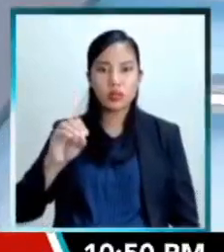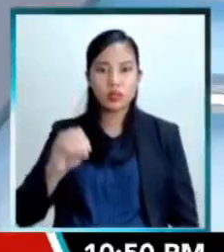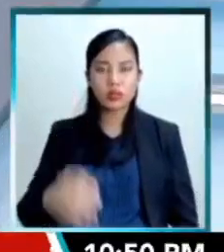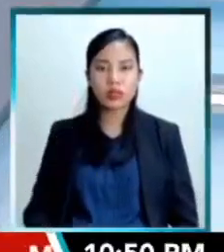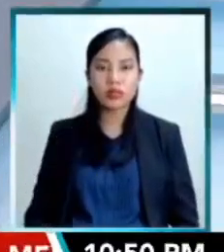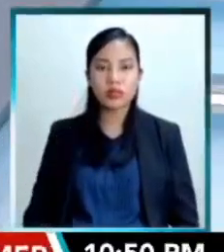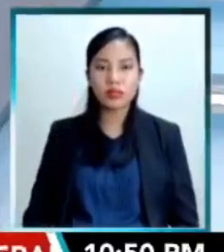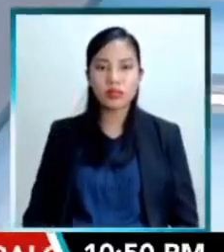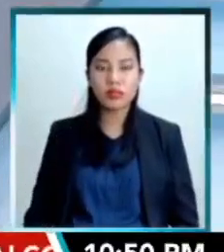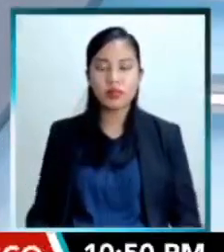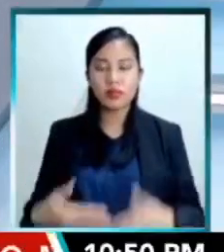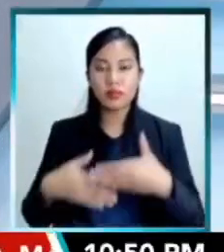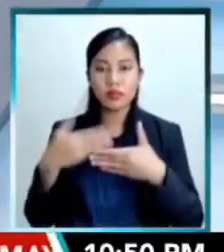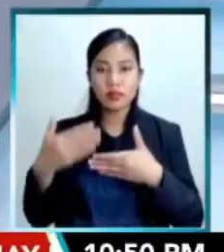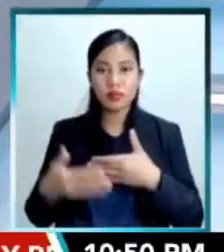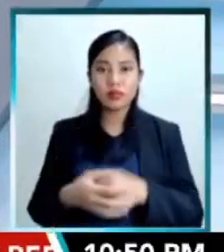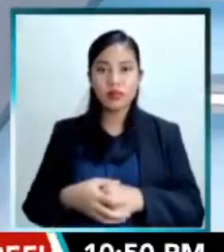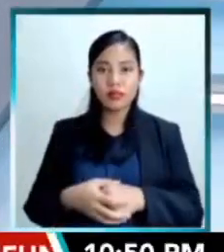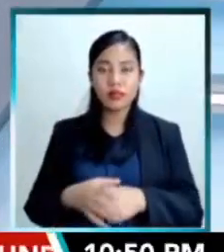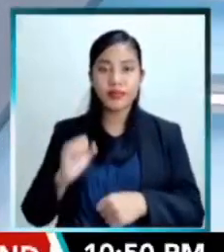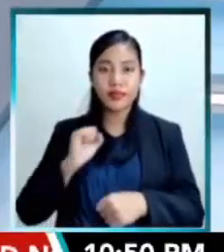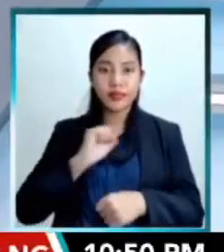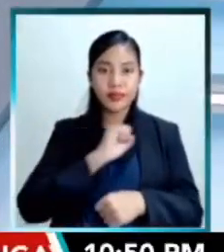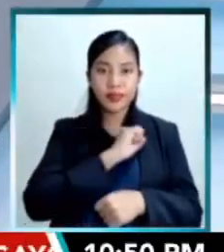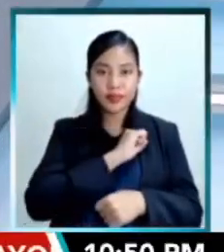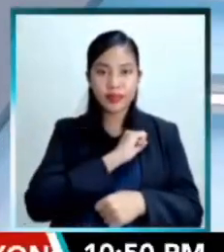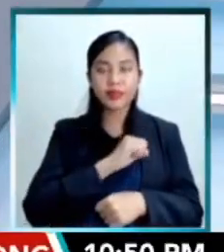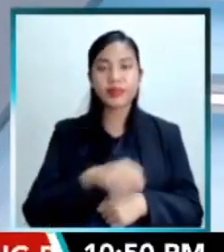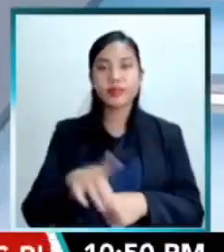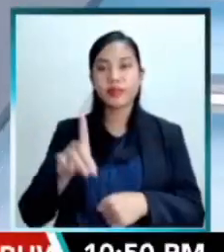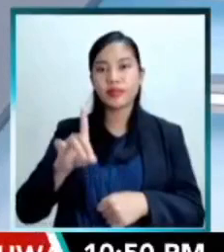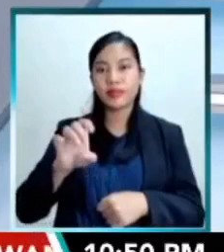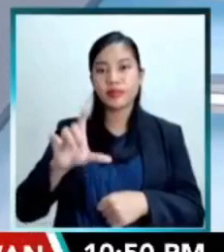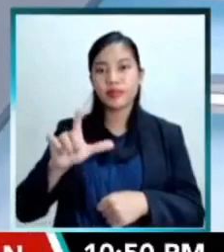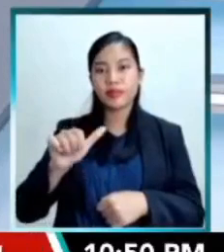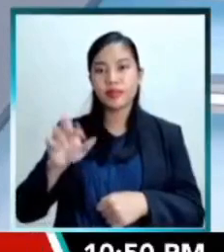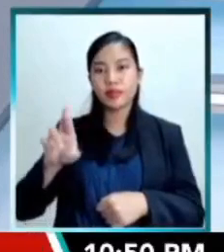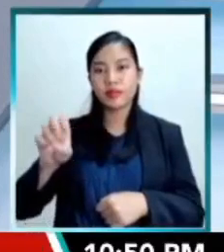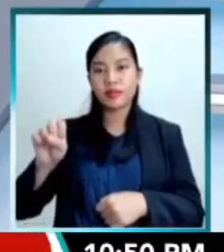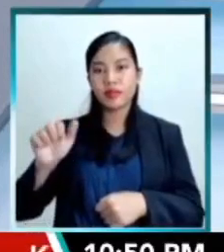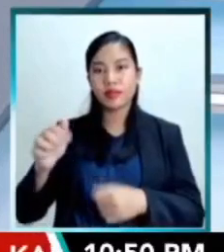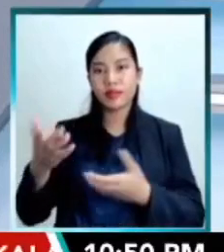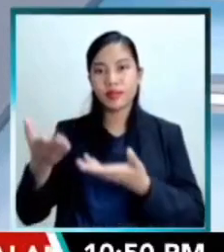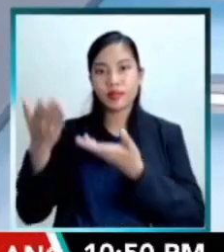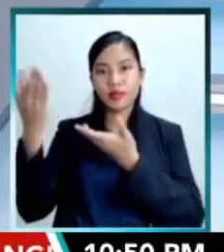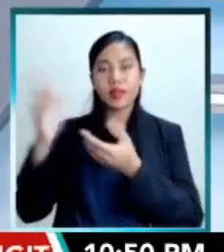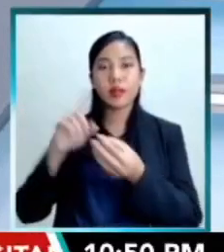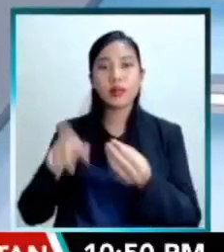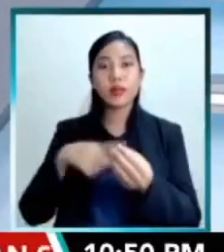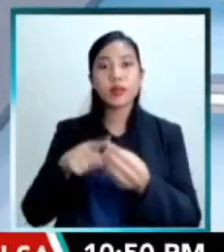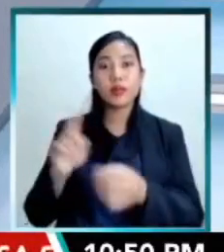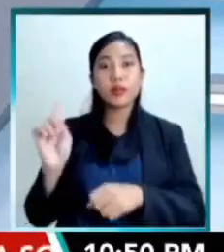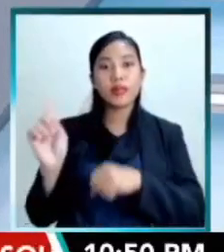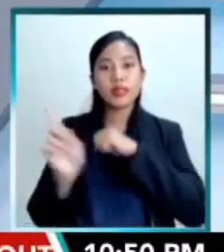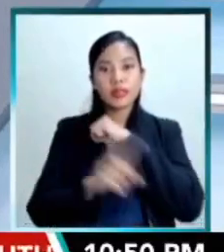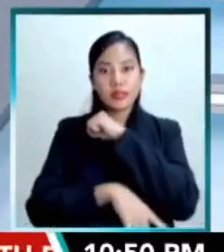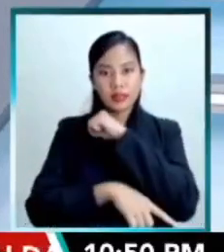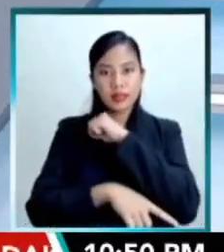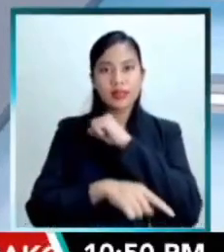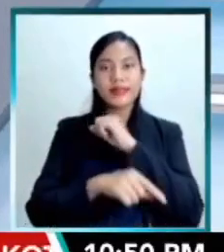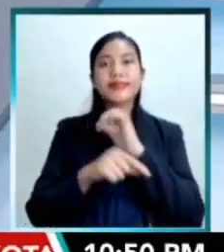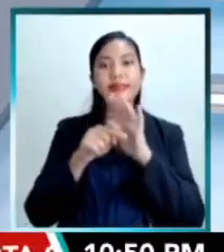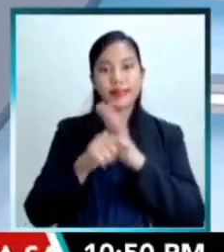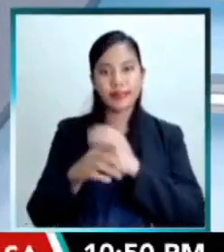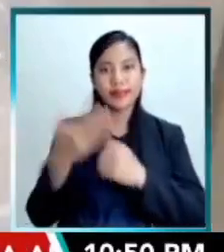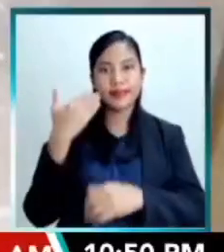Muling isusulong ni Senador Bato de la Rosa sa 19th Congress ang parusang kamatayan para sa mga large-scale drug trafficker.